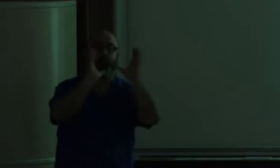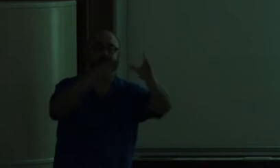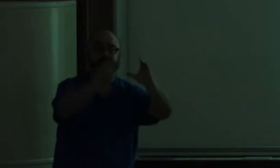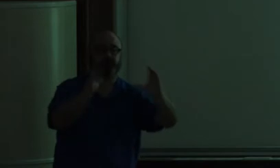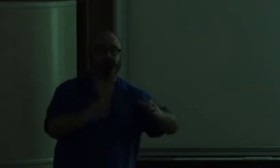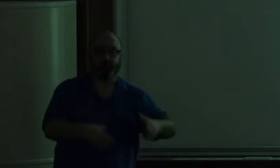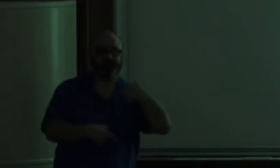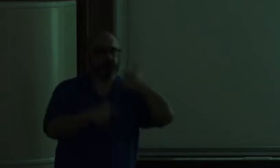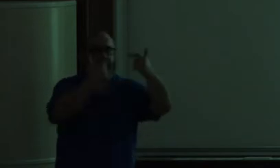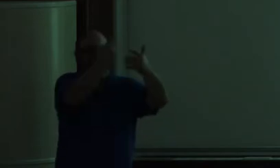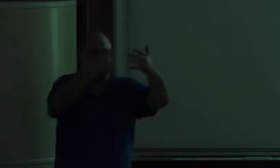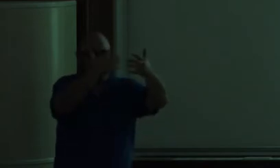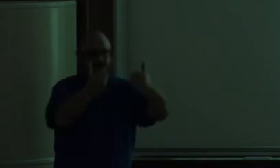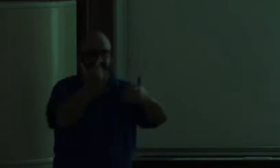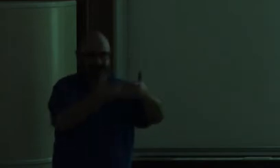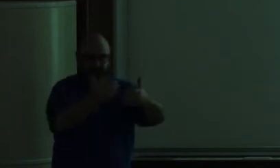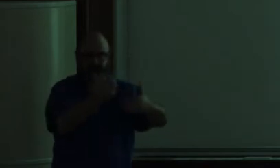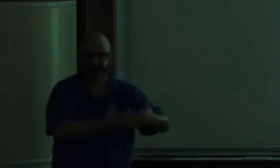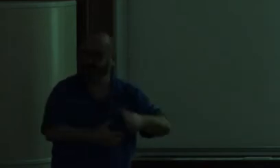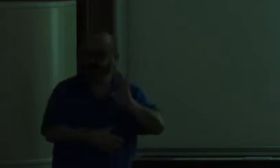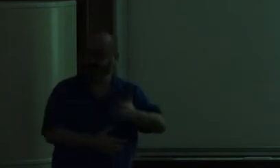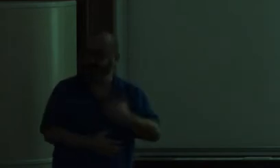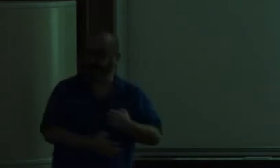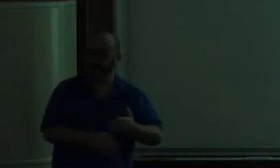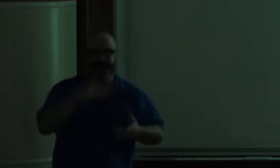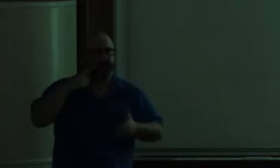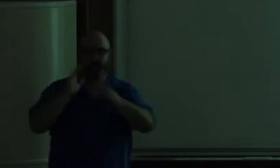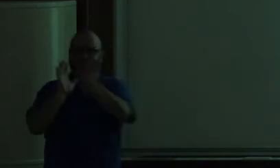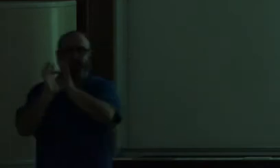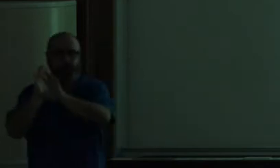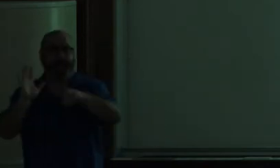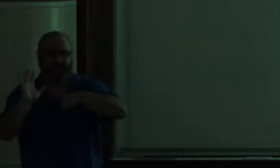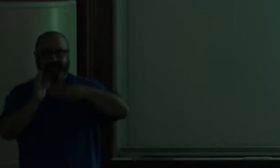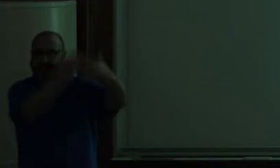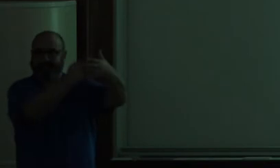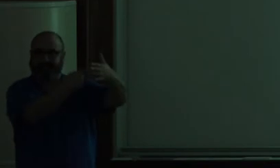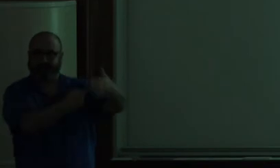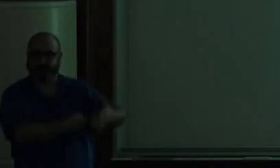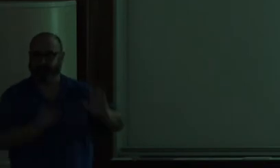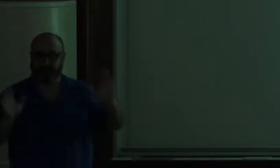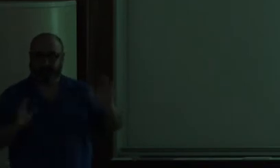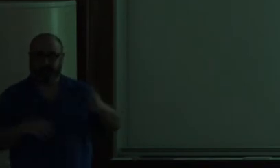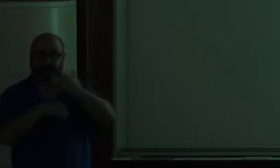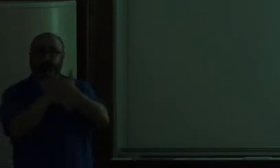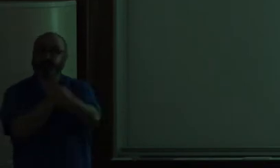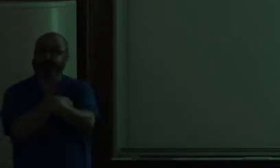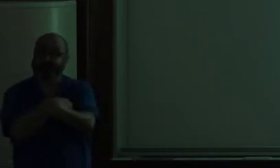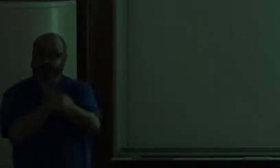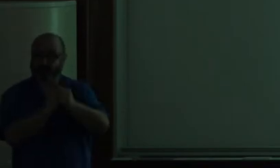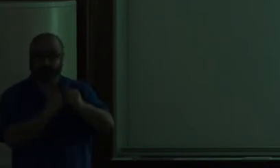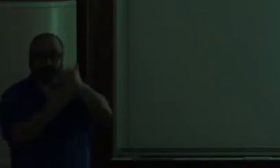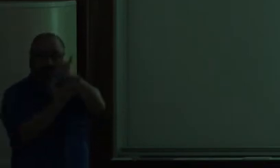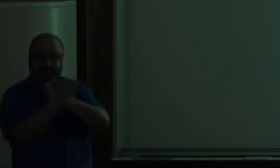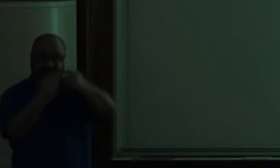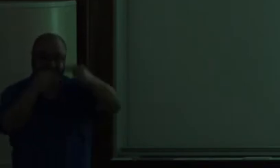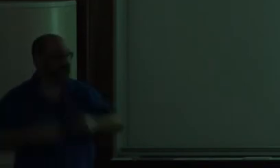tous les éléments d'un coup. Donc, on a fait en sorte que les fonctions acceptent n'importe quel itérable. Sortid, par exemple, vous permet de trier une liste. Si